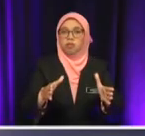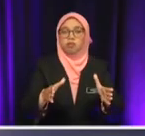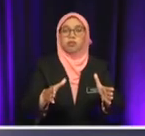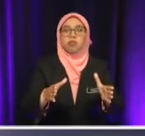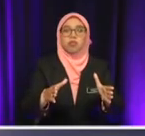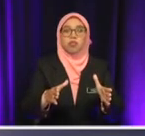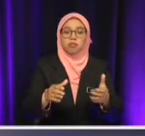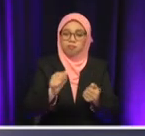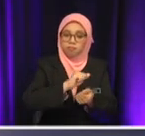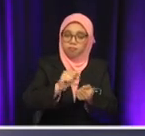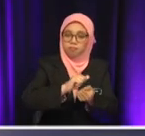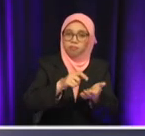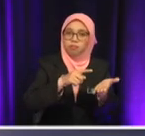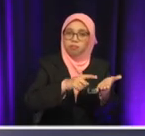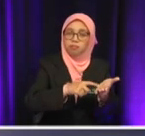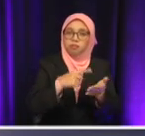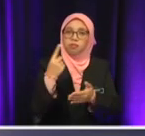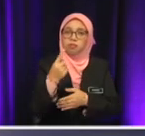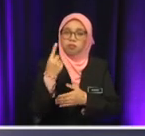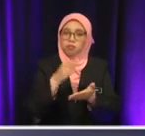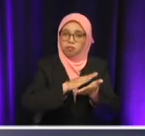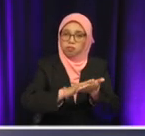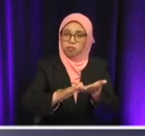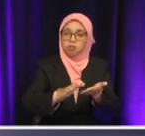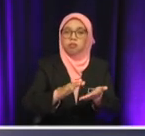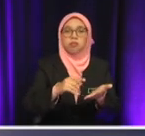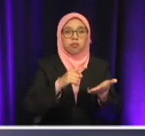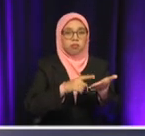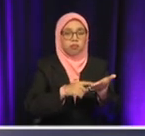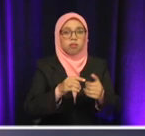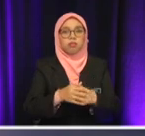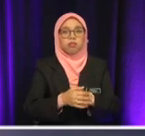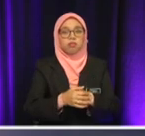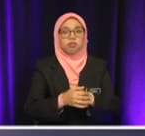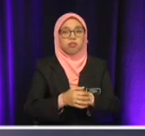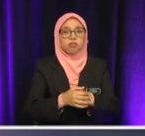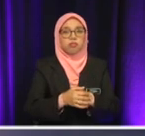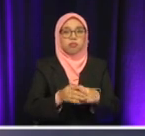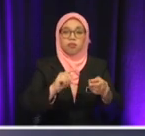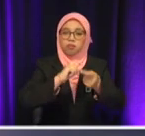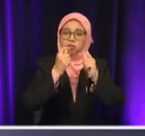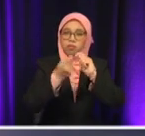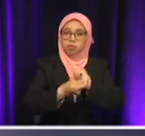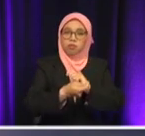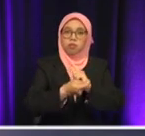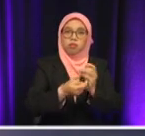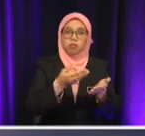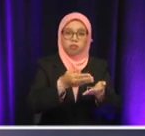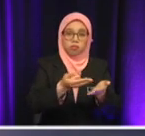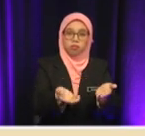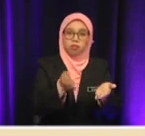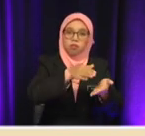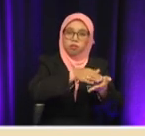dengan sabun dan air bersih selepas ke tandas, selepas menukar lampin dan semasa mencuci najis kanak-kanak. Yang kedua,